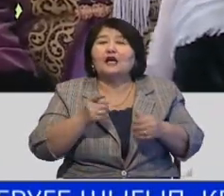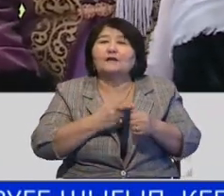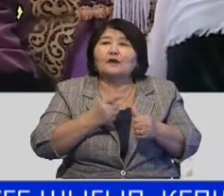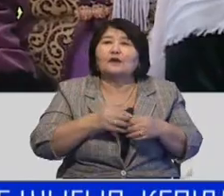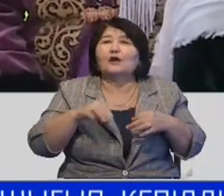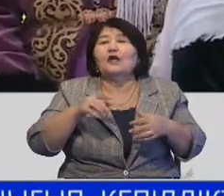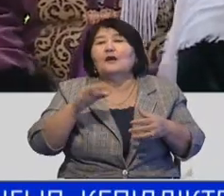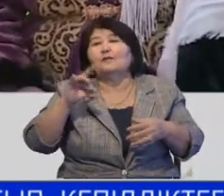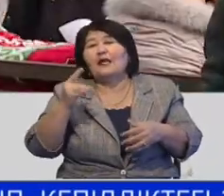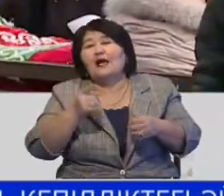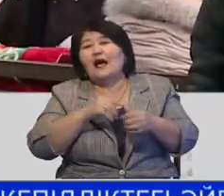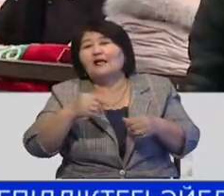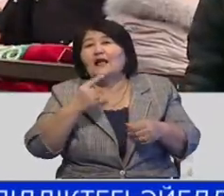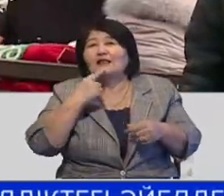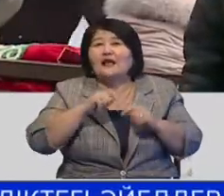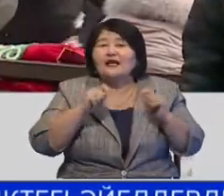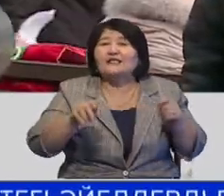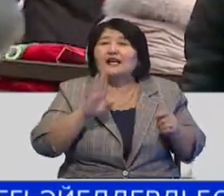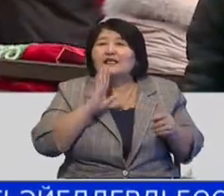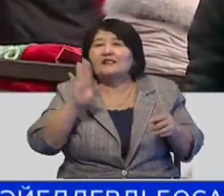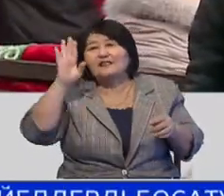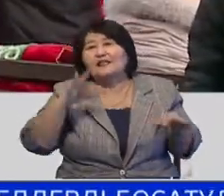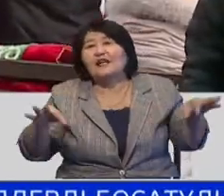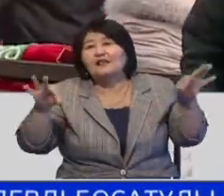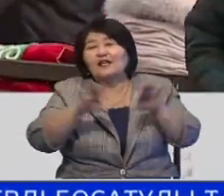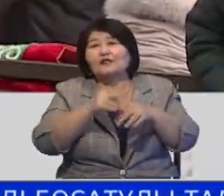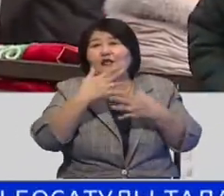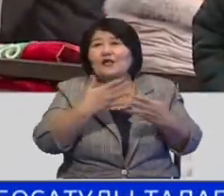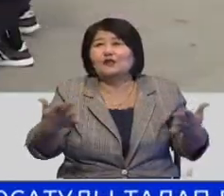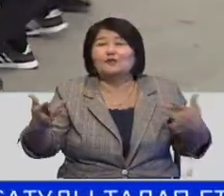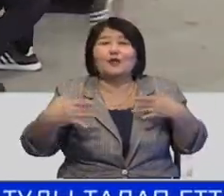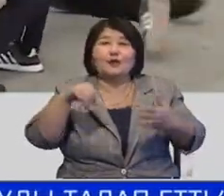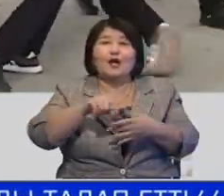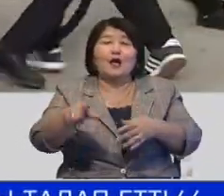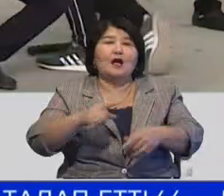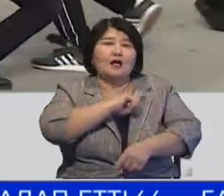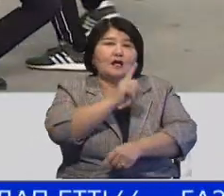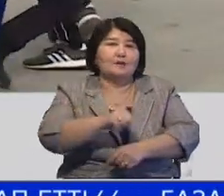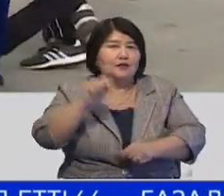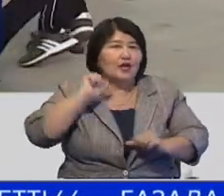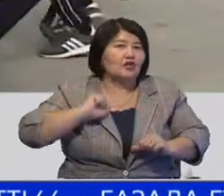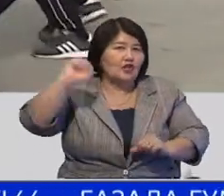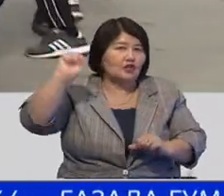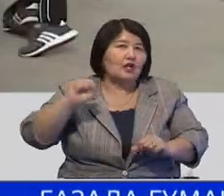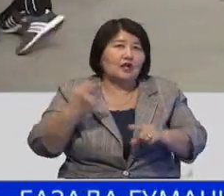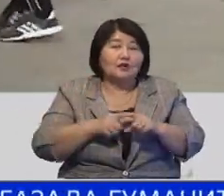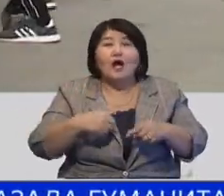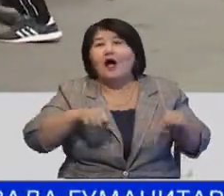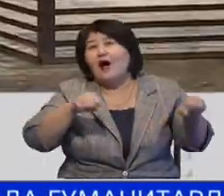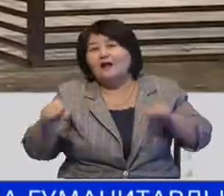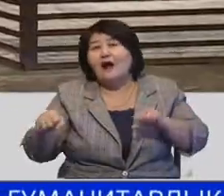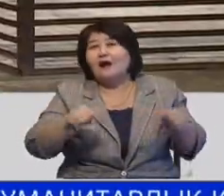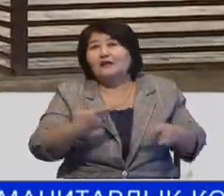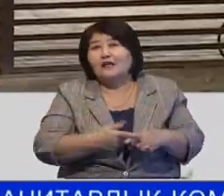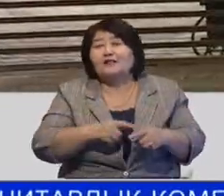қою, бесікке салу, тіл ашар, қыз айттыру сияқты дәстүрлерден көрініс қойылды. Ал білекті де жігіттер гыртасын көтеріп, арқан